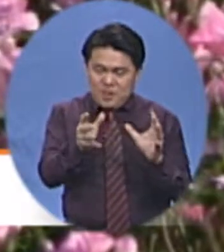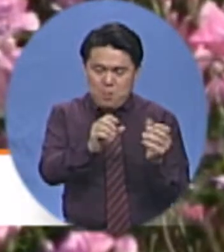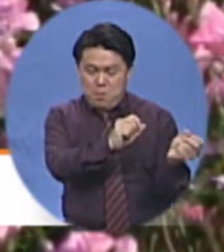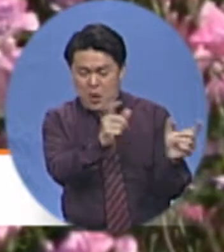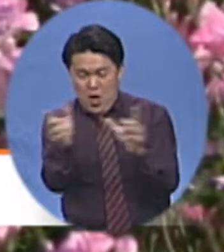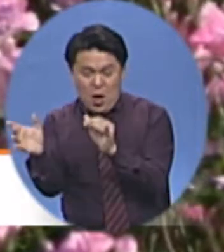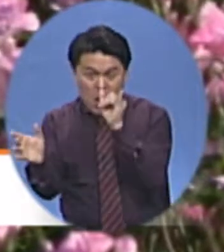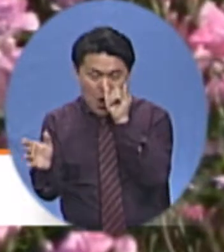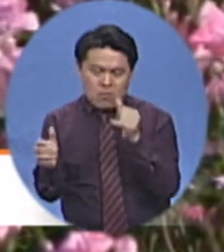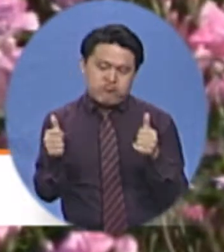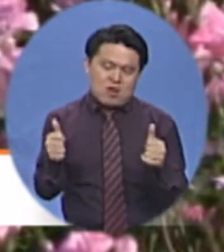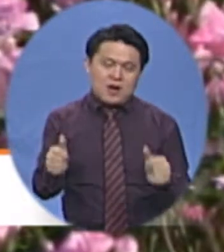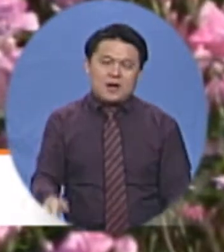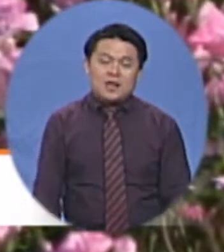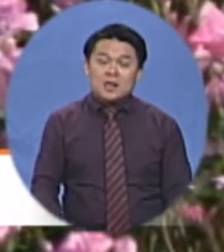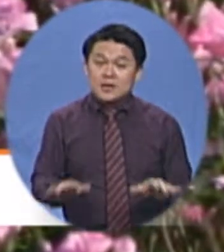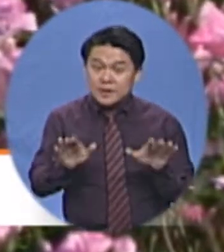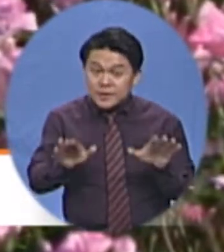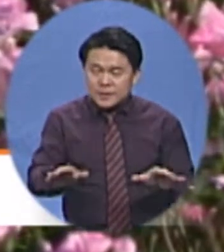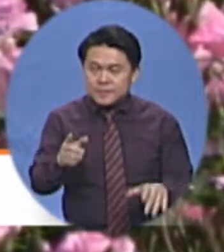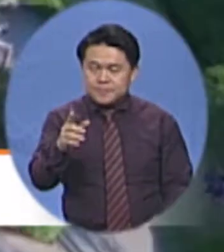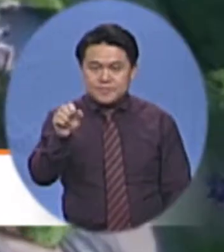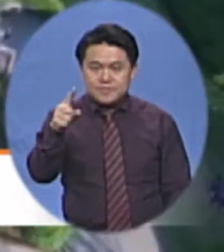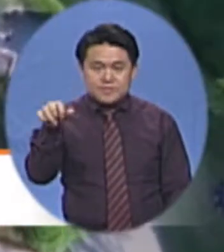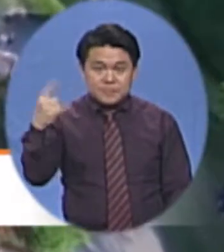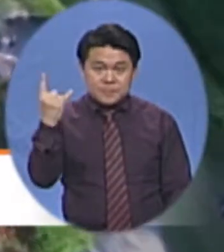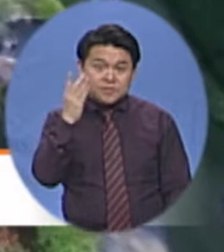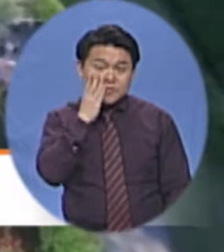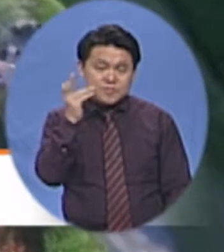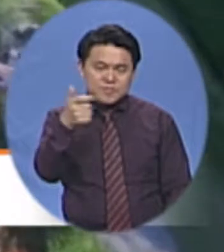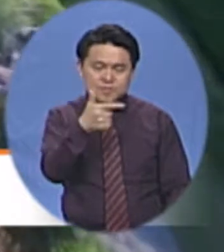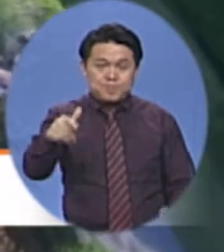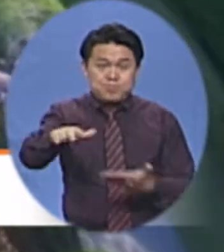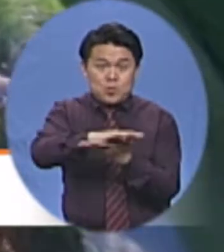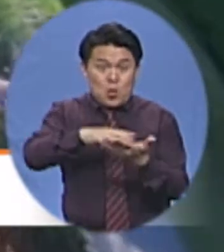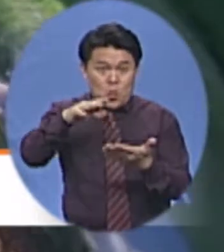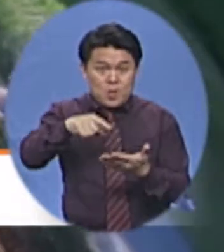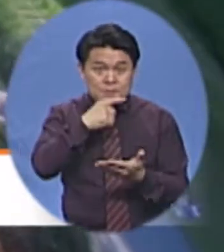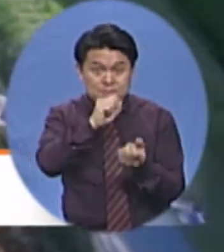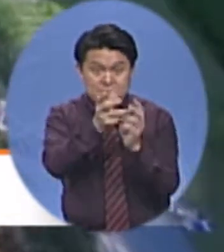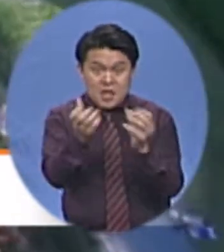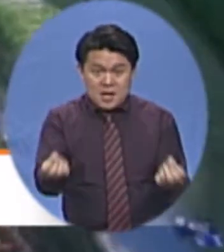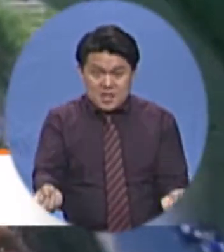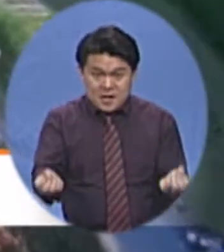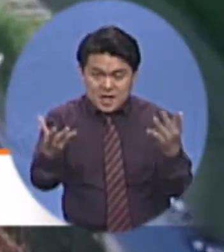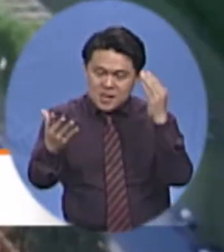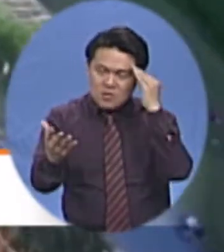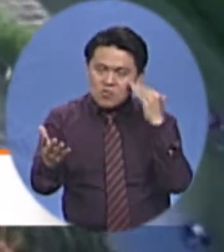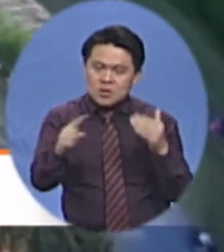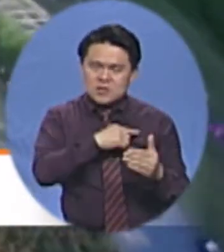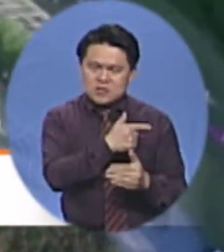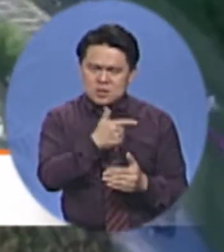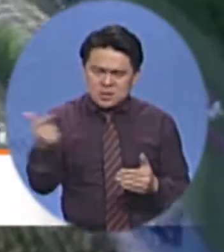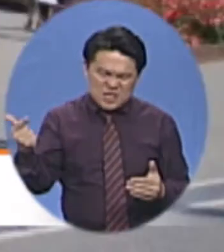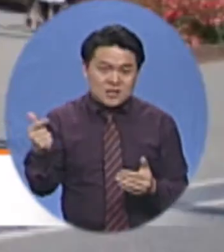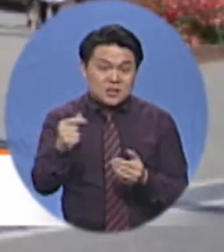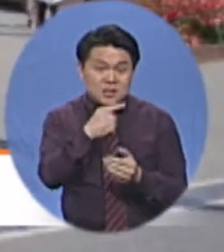자태를 뽐냅니다. 올해로 11번째를 맞는 울산대공원 장미축제는 국내 최대의